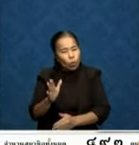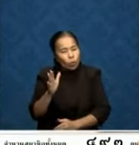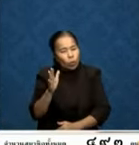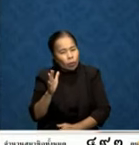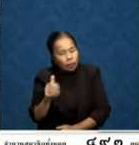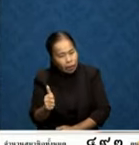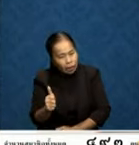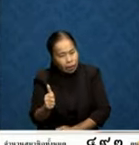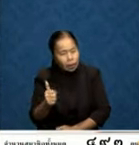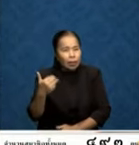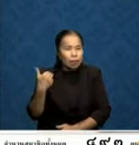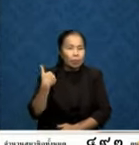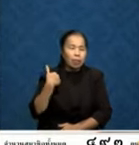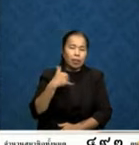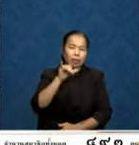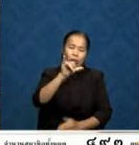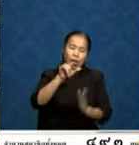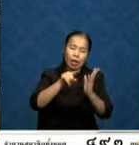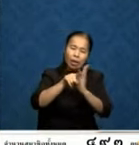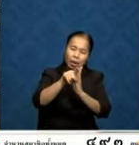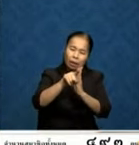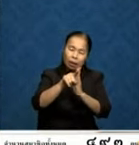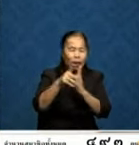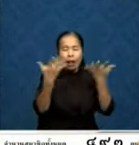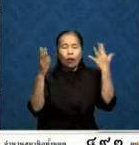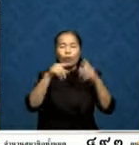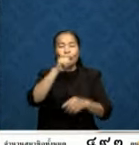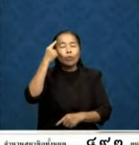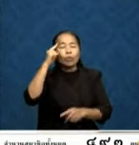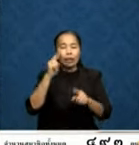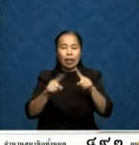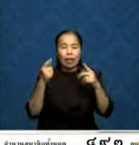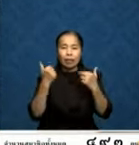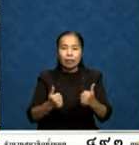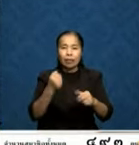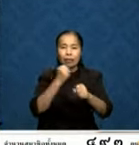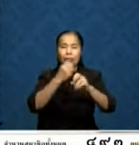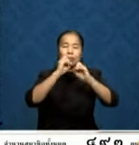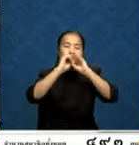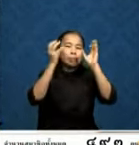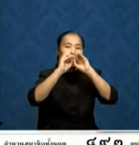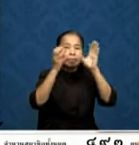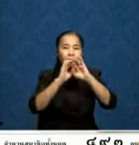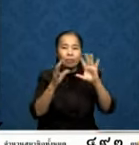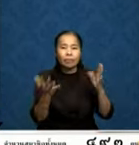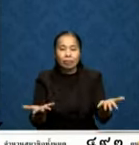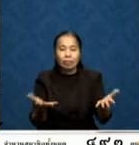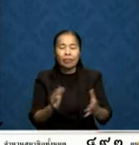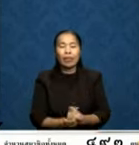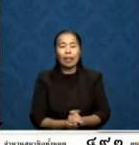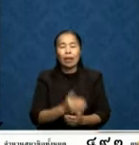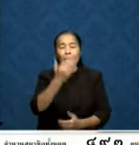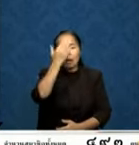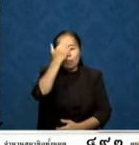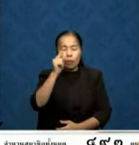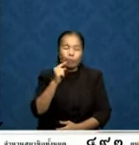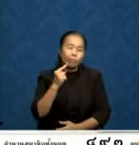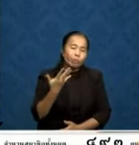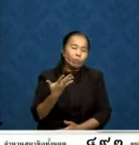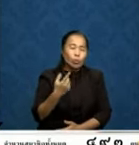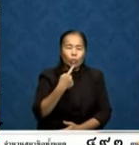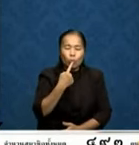5,000 ตัวแต่คือมันด้วยสภาพอย่างเงี้ยมันความโปร่งใสมันไม่มีอยู่แล้วครับคือพูดยังไงมันก็